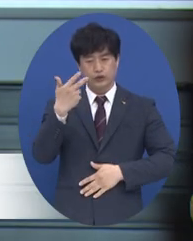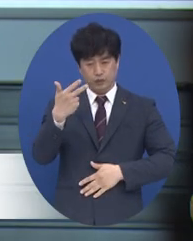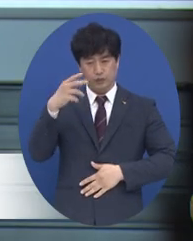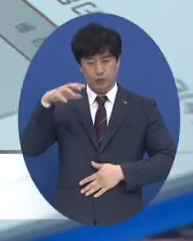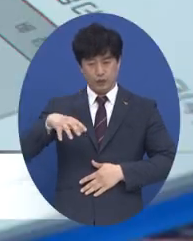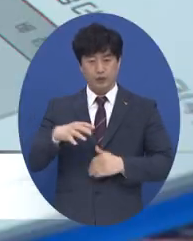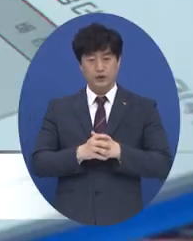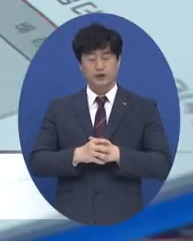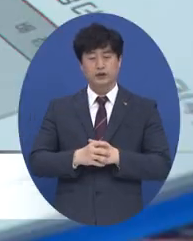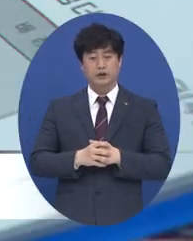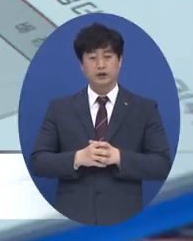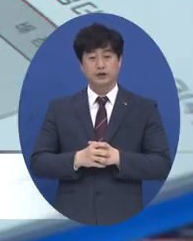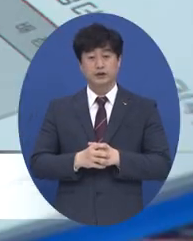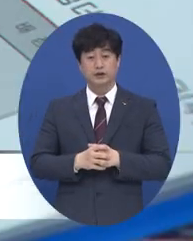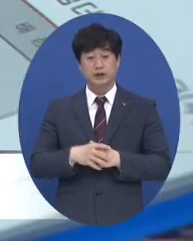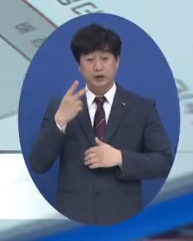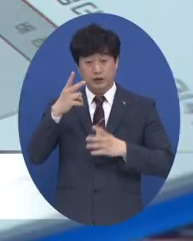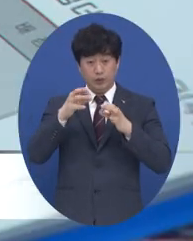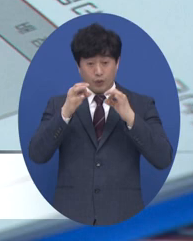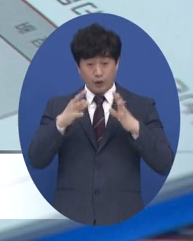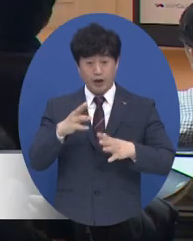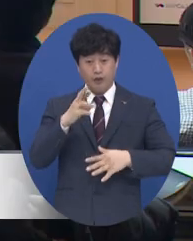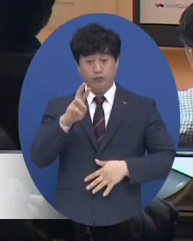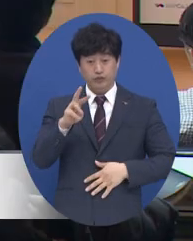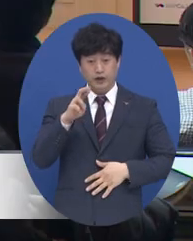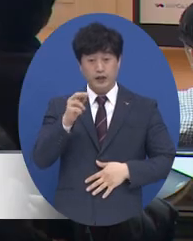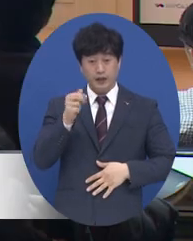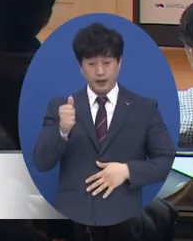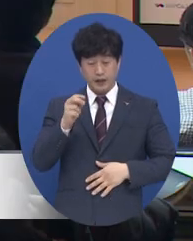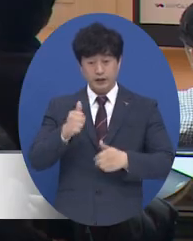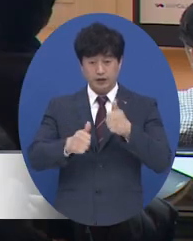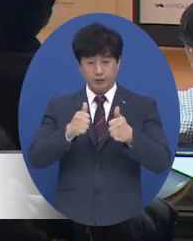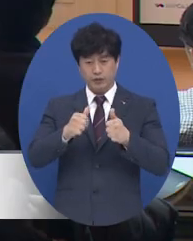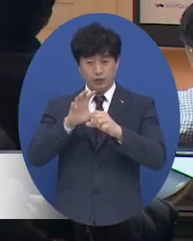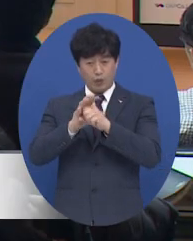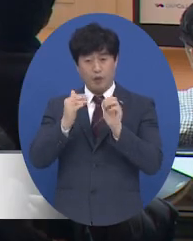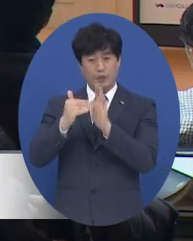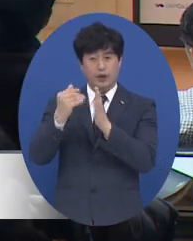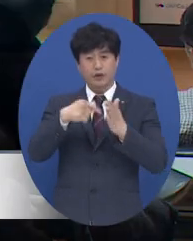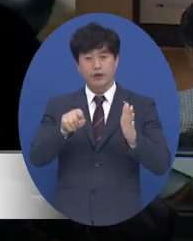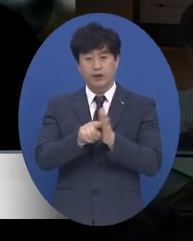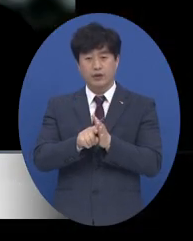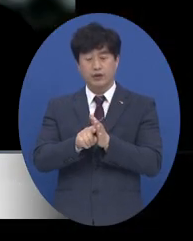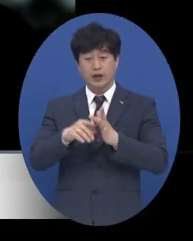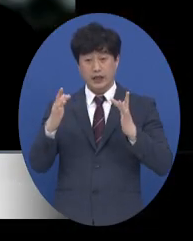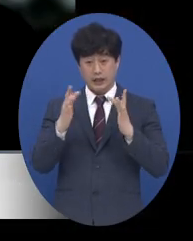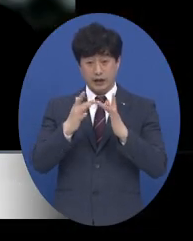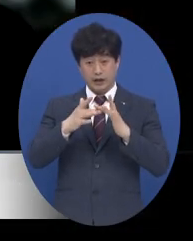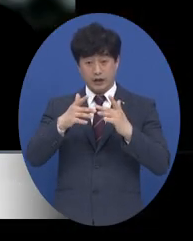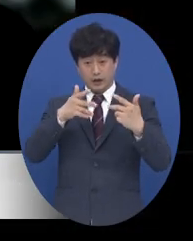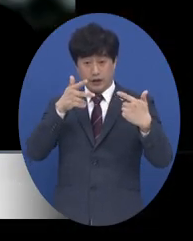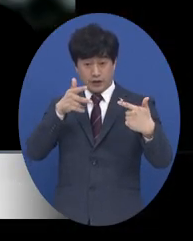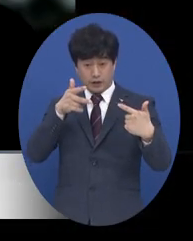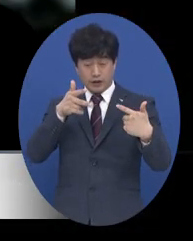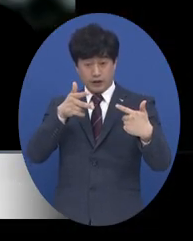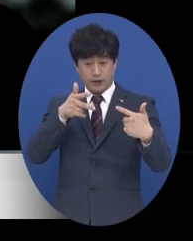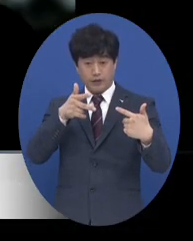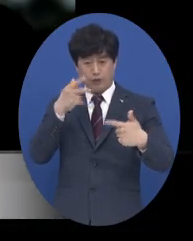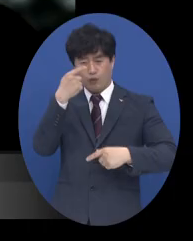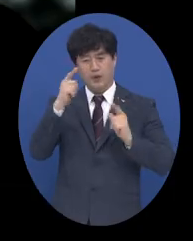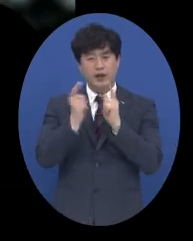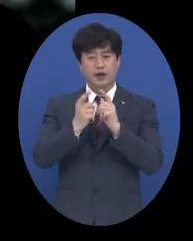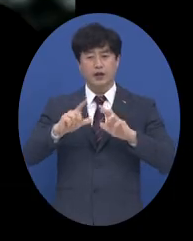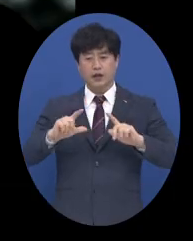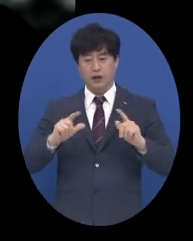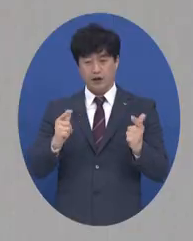지난 1일부터 이틀 동안 열린 올해 경기 viral 오디션은 콜은 알고 예방을 위해 온라인 화상 플랫폼을 통해 비대면 으로